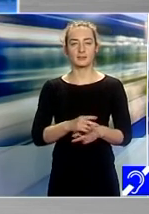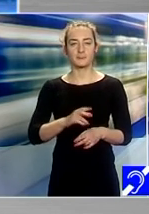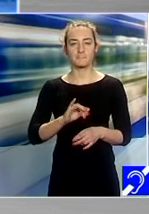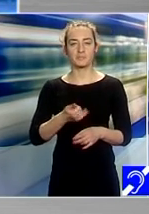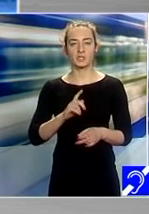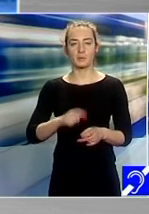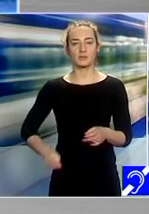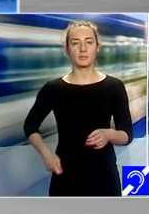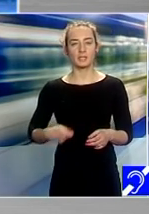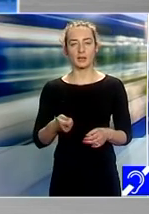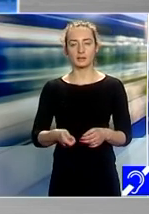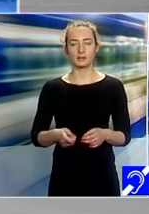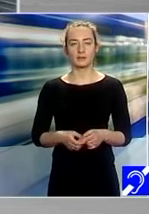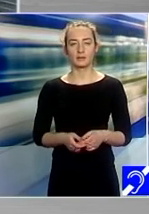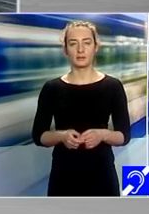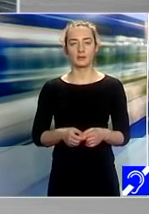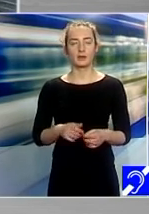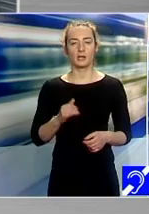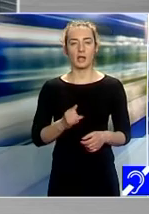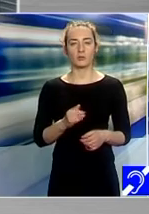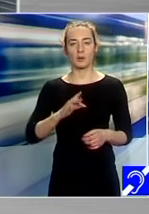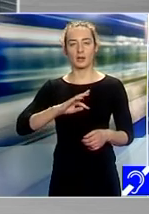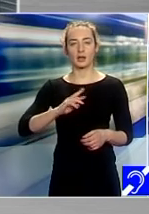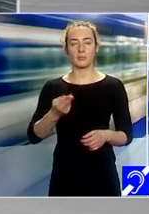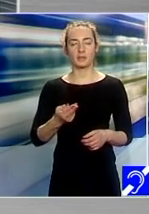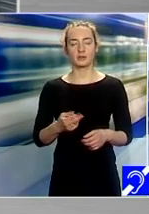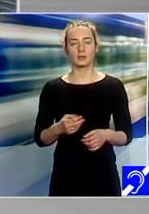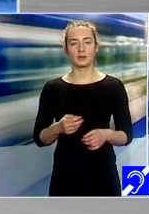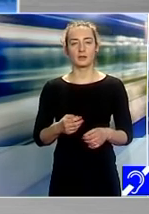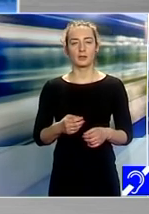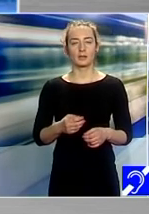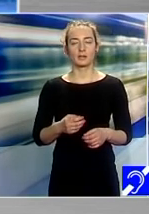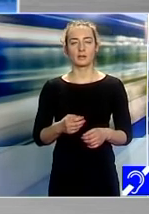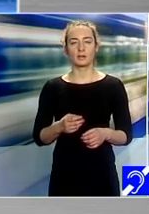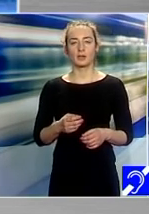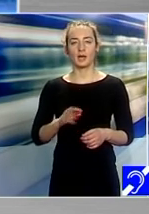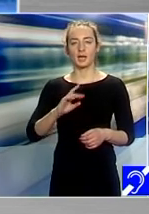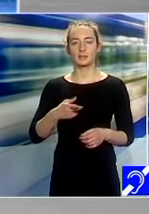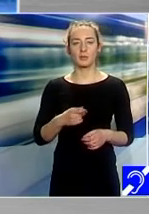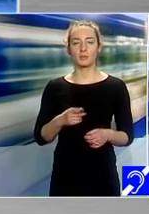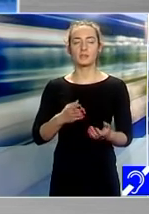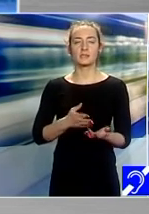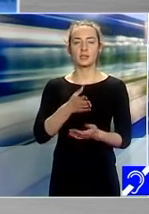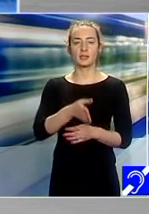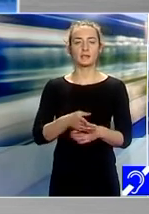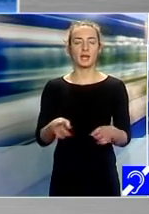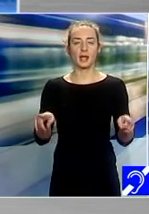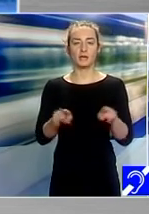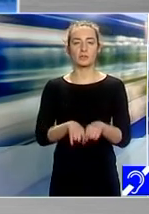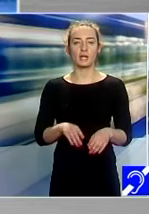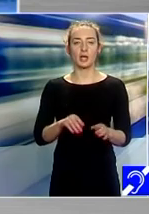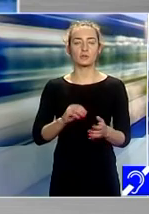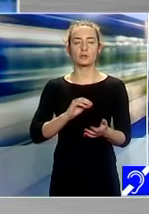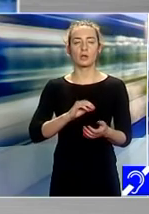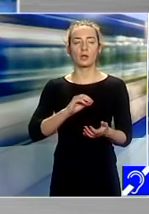din buzunar. Acum, repet, practic, această procedură ar trebui să intre în cadrul aceleiași proceduri. Pentru